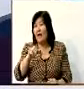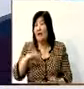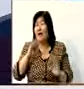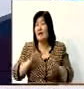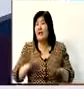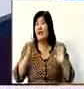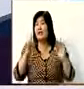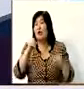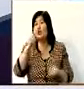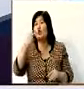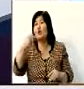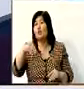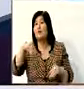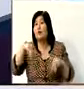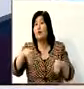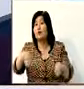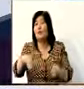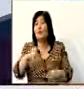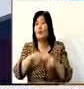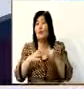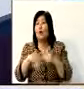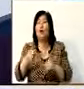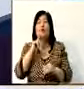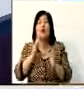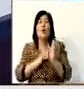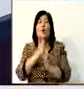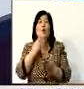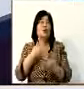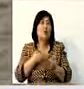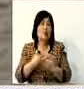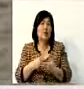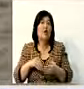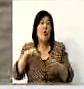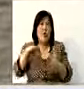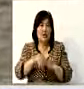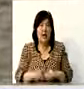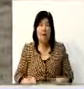саябағына 120 түп көшет отырғызып, туған өлкені көгалдандыруға өз үлестерін қосты.